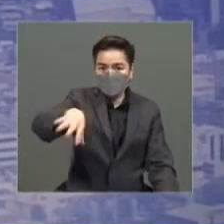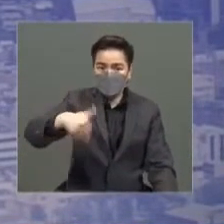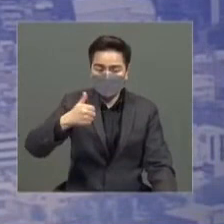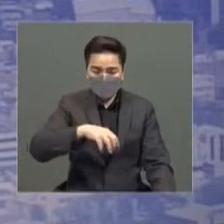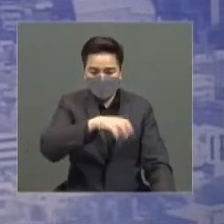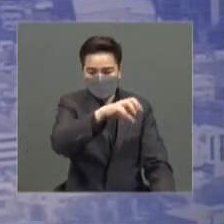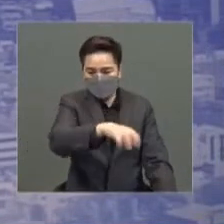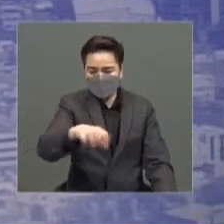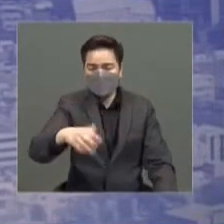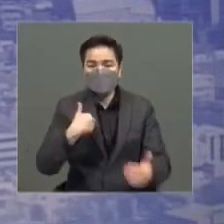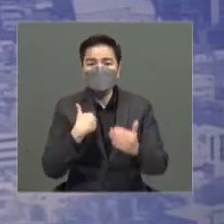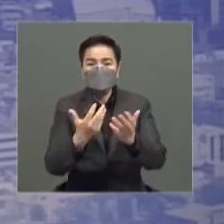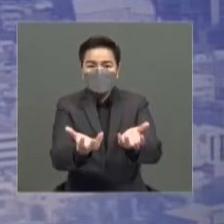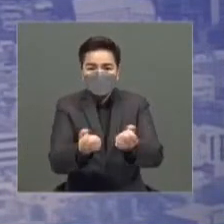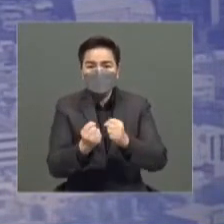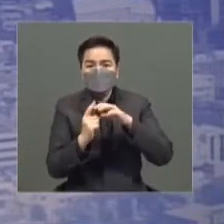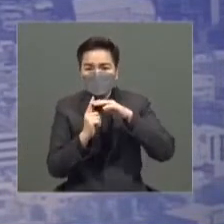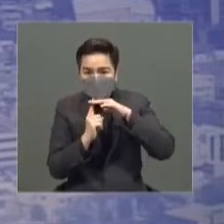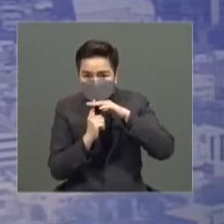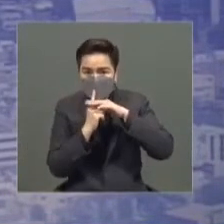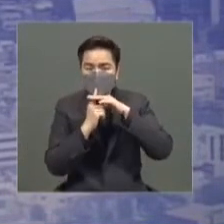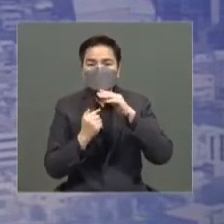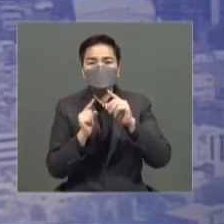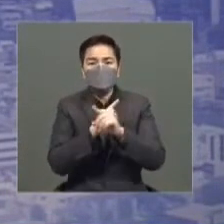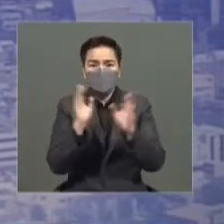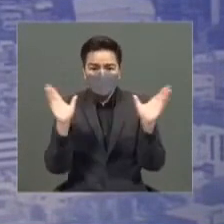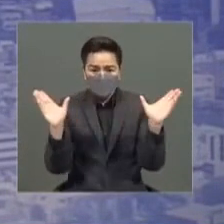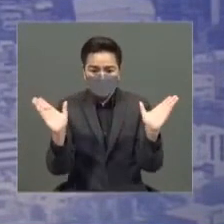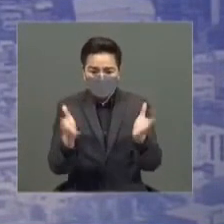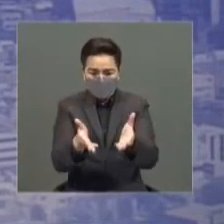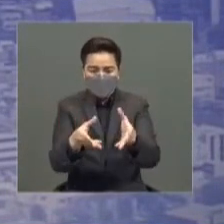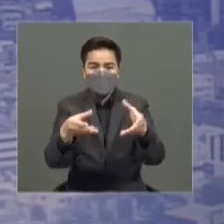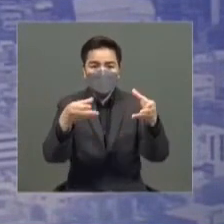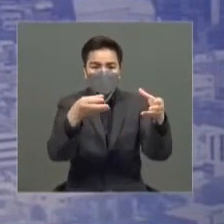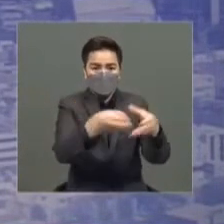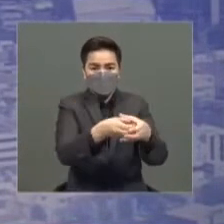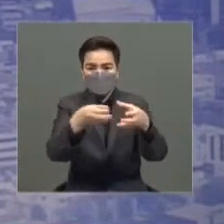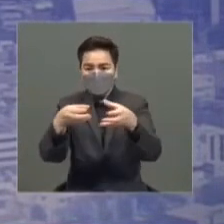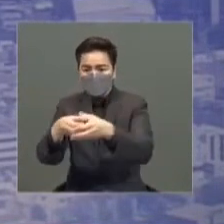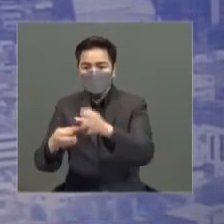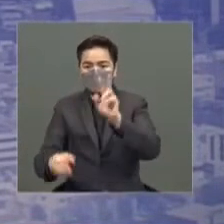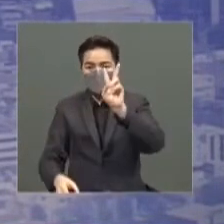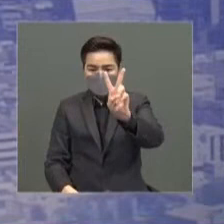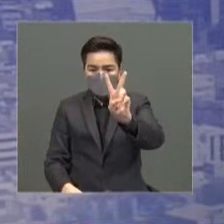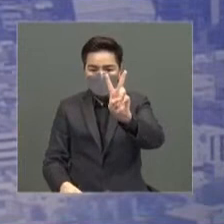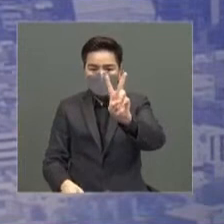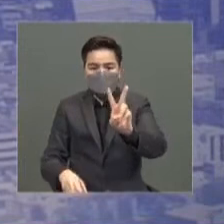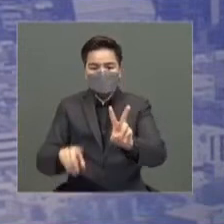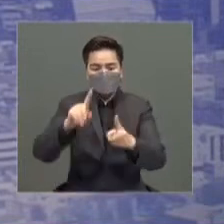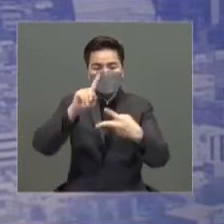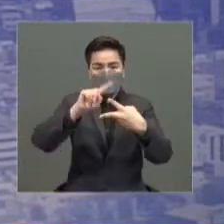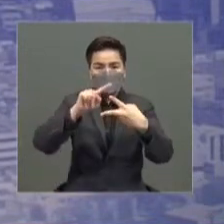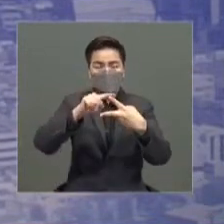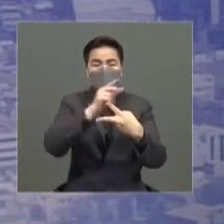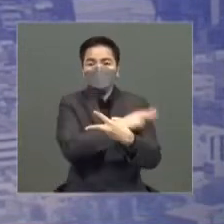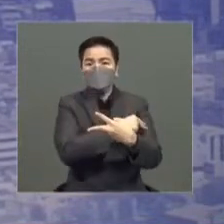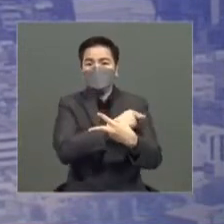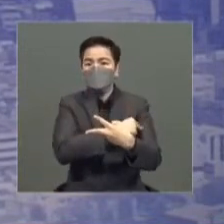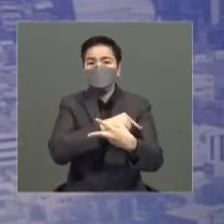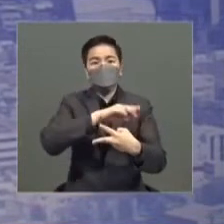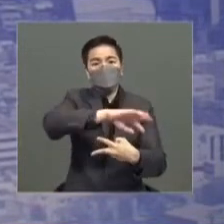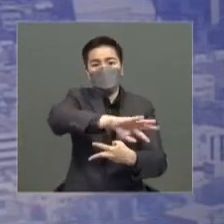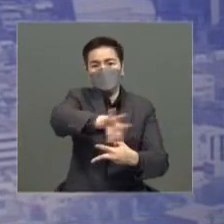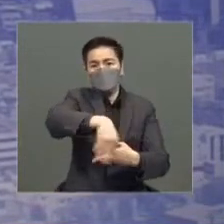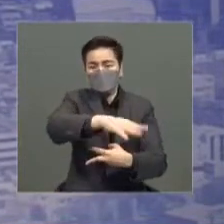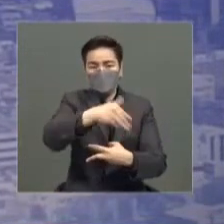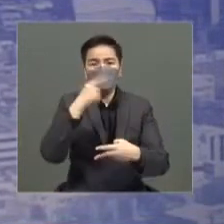ามีการรับตรวจแต่จะเน้นไปยัง2กลุ่มหลักด้วยกันค่ะกลุ่มที่1ก็คือทุกโรงพยาบาลเนี่ยเขามีการตร